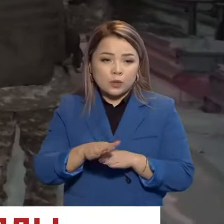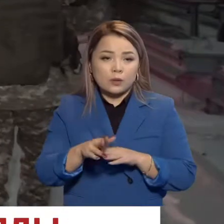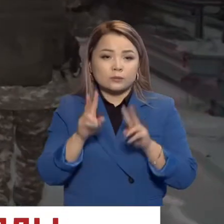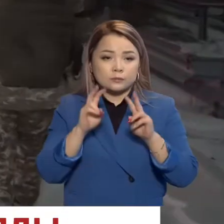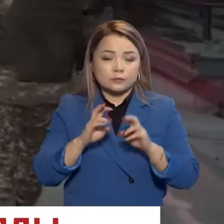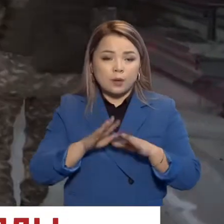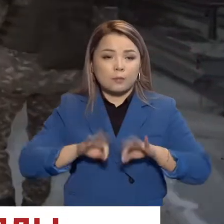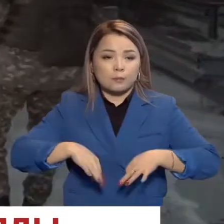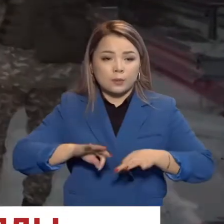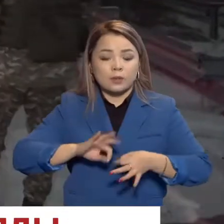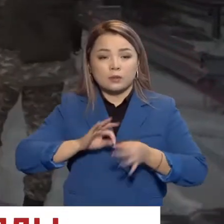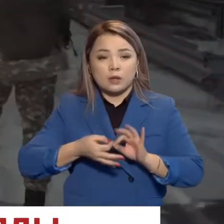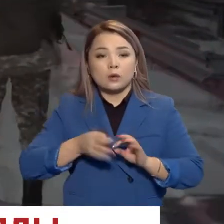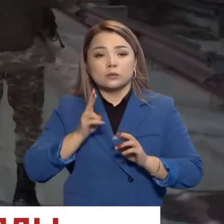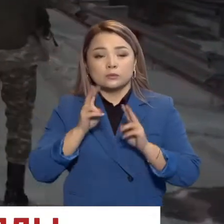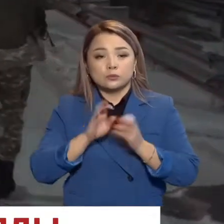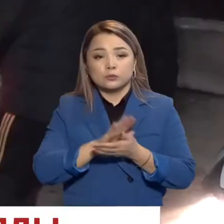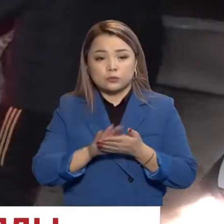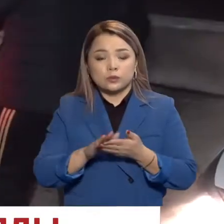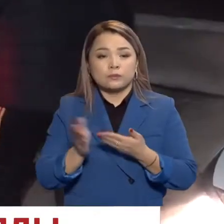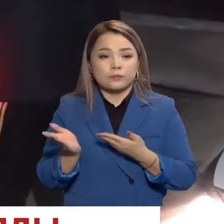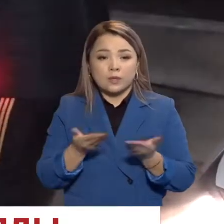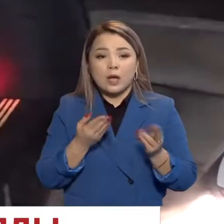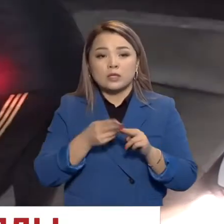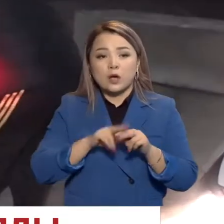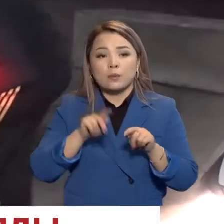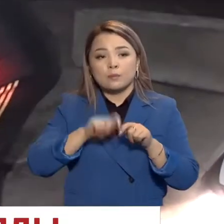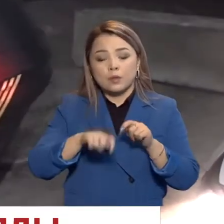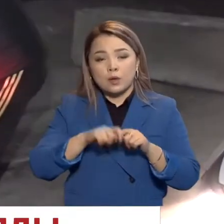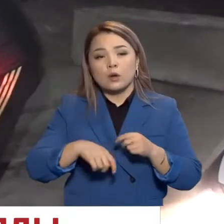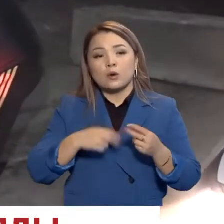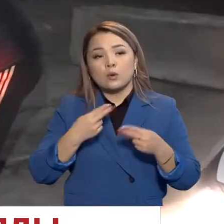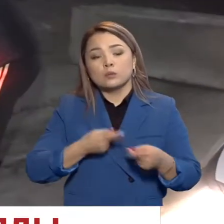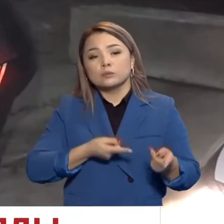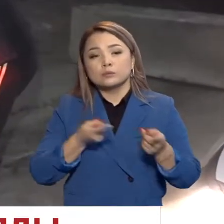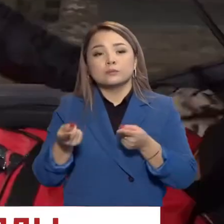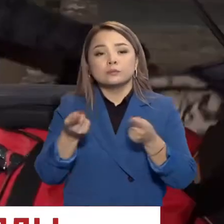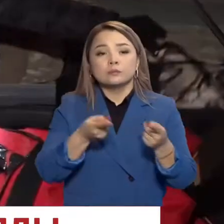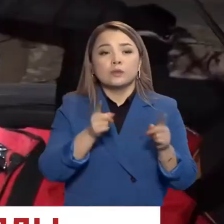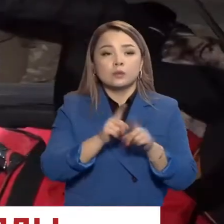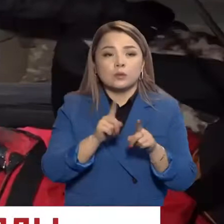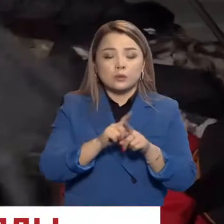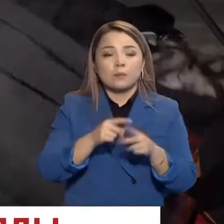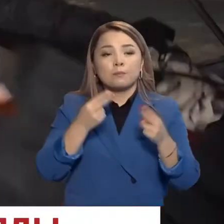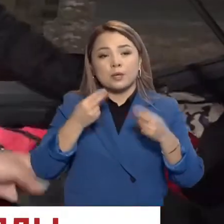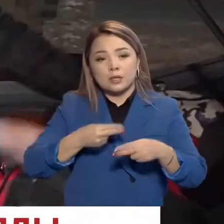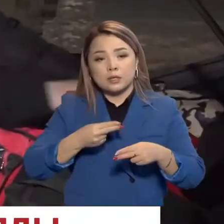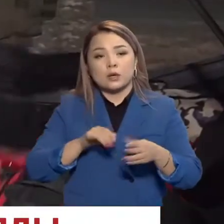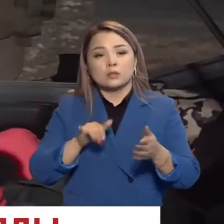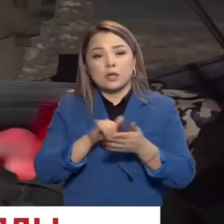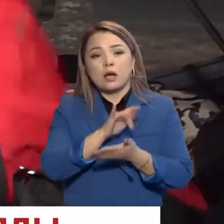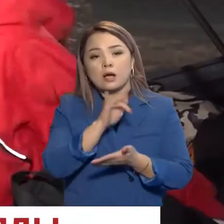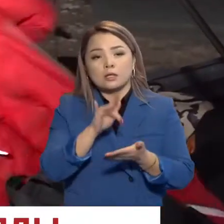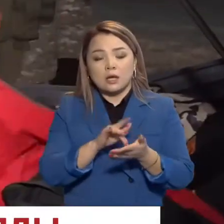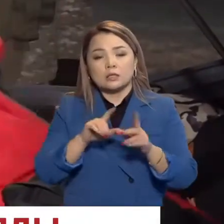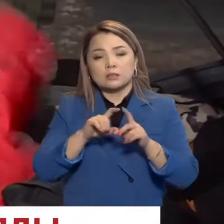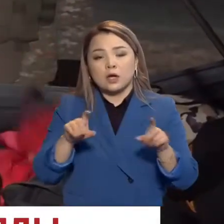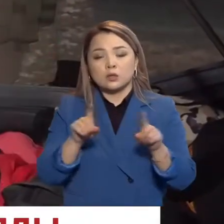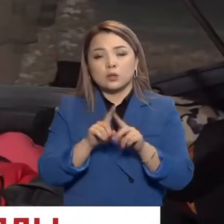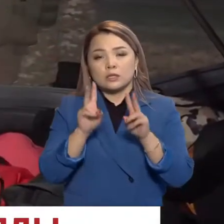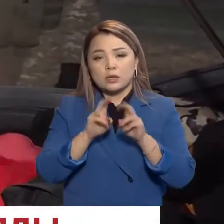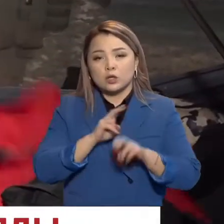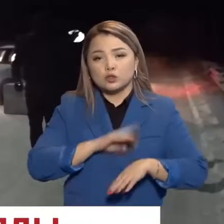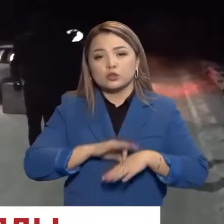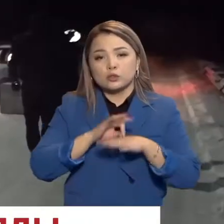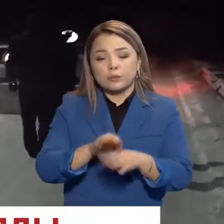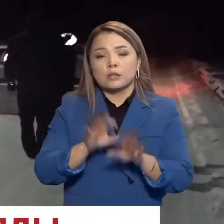етуге қажет тұрақты және көшпелі бекеттер қаланың ішіне де қойылған. Әлеуметтік және стратегиялық маңызы бар нысандар да күзетіледі. Тексерулер барысында